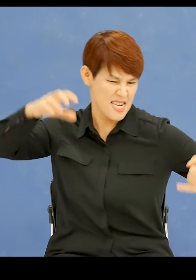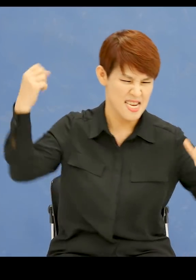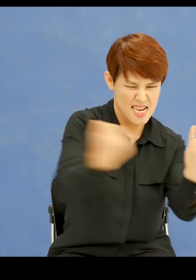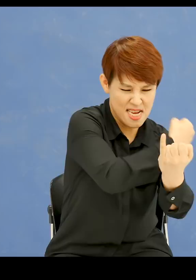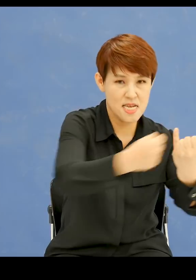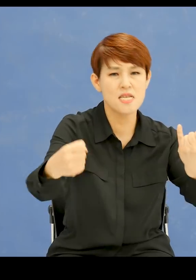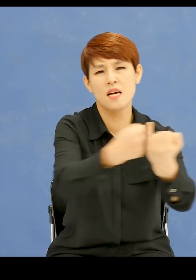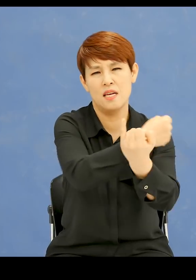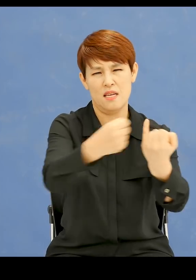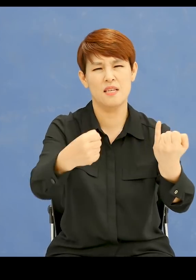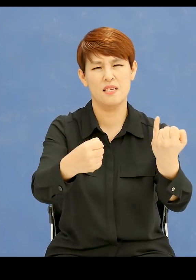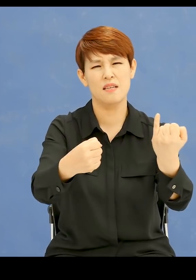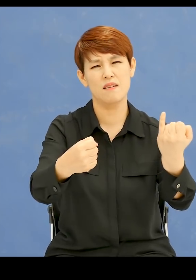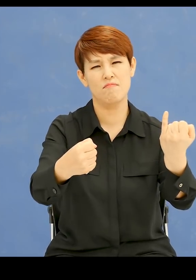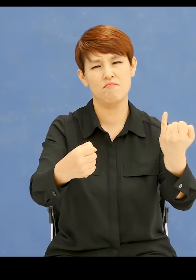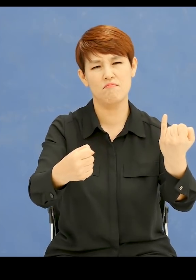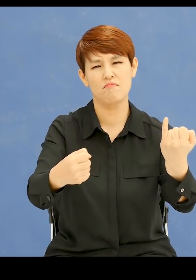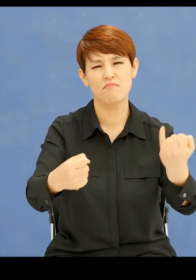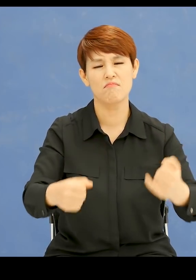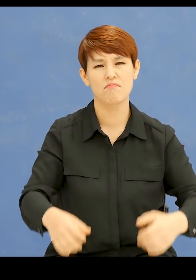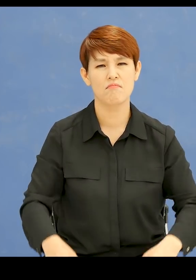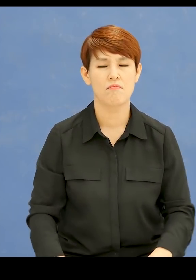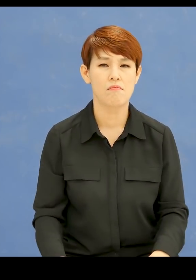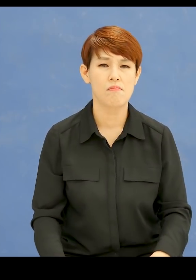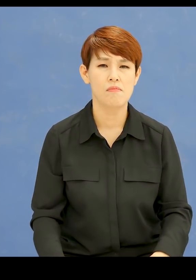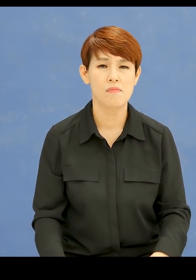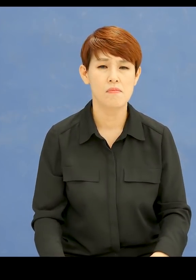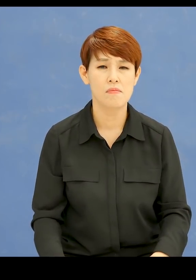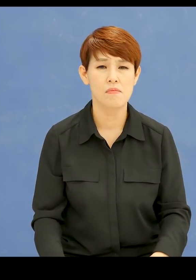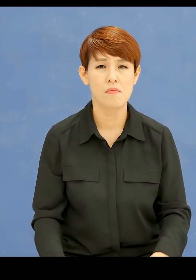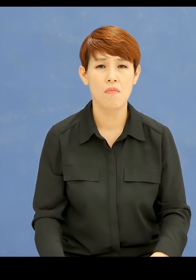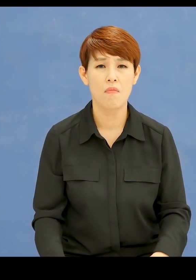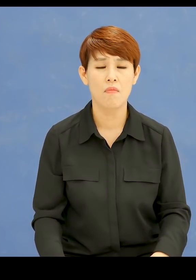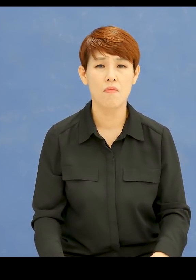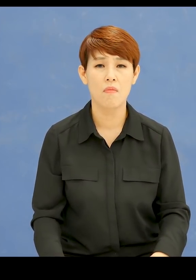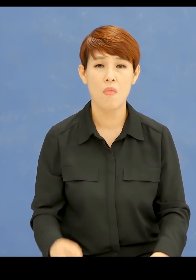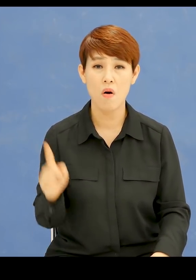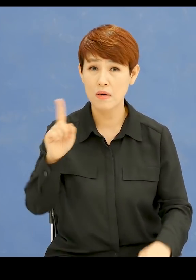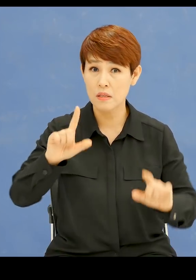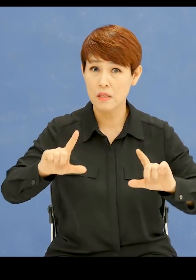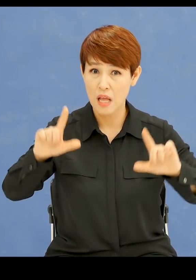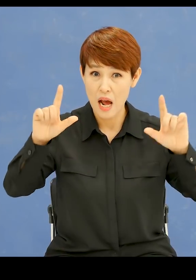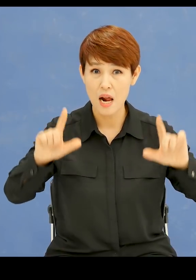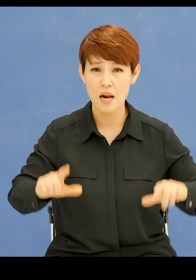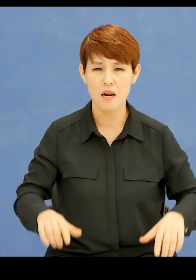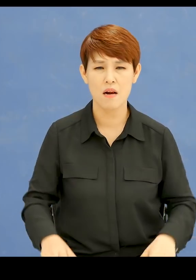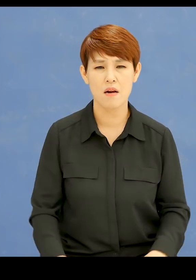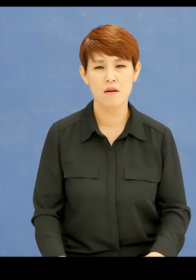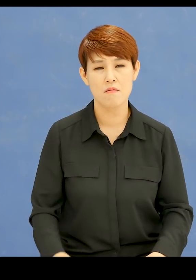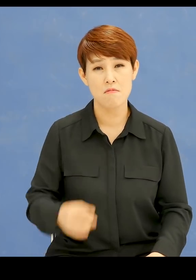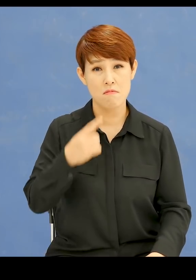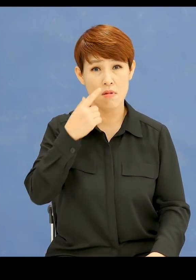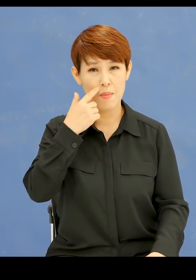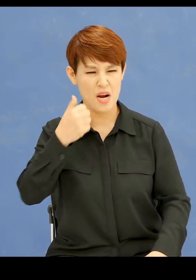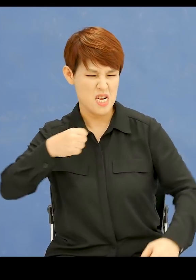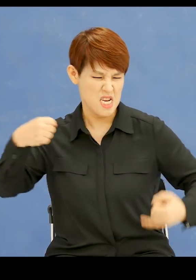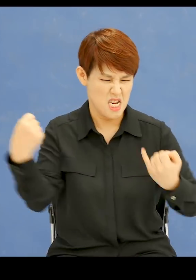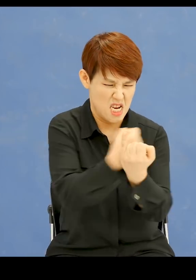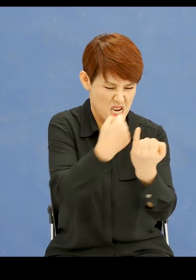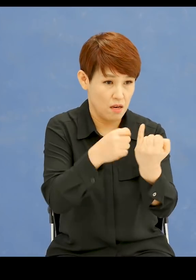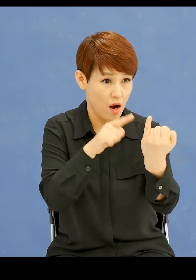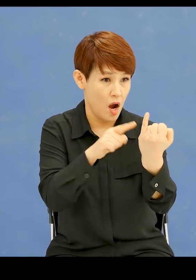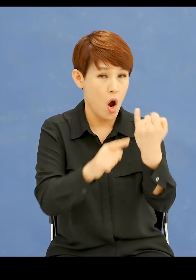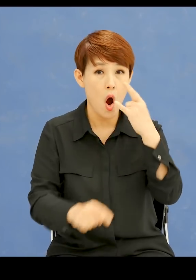이렇게 폭행을 하셨던 기억이 있습니다. 그러다 한 번은 또 아버지가 또 막 또 이렇게 폭행을 하니까 어머니가